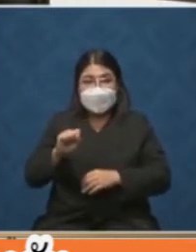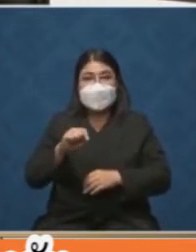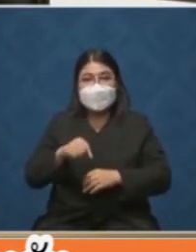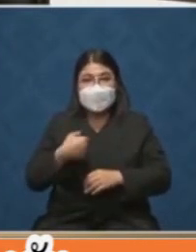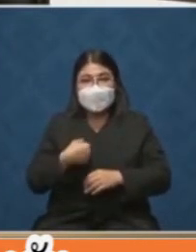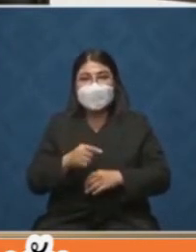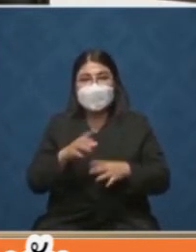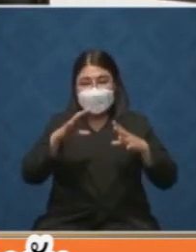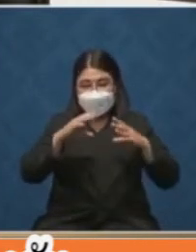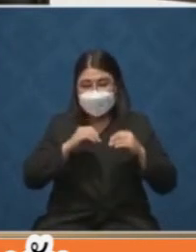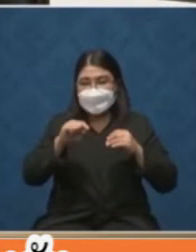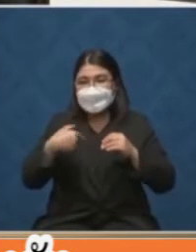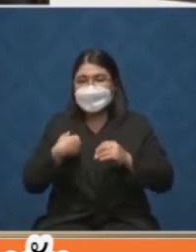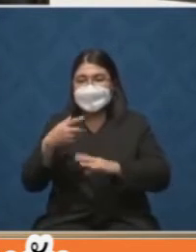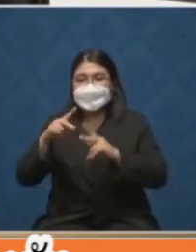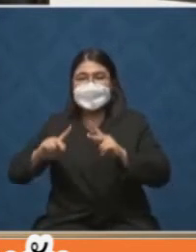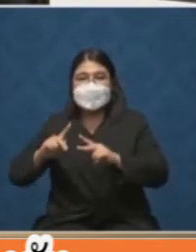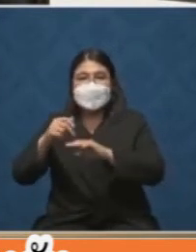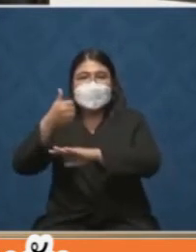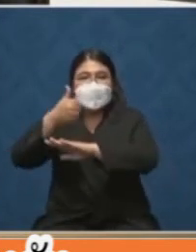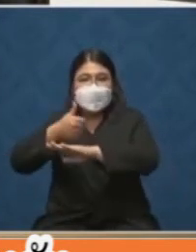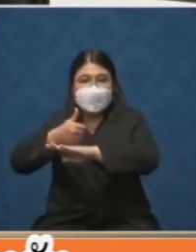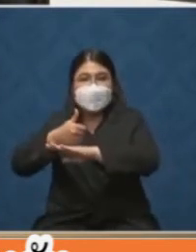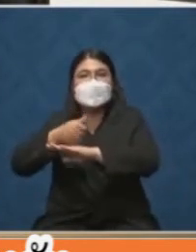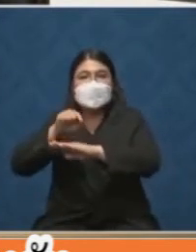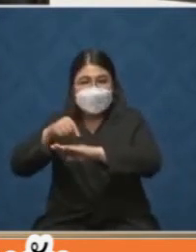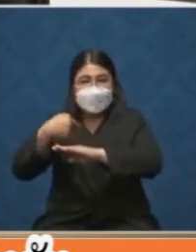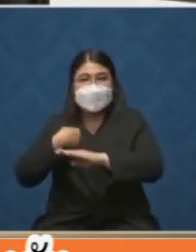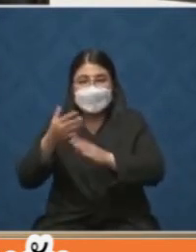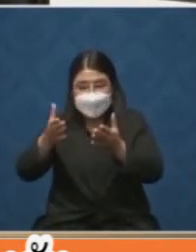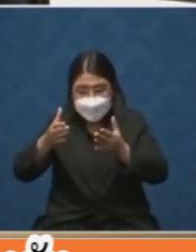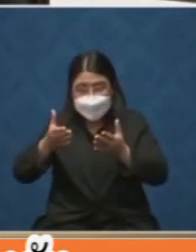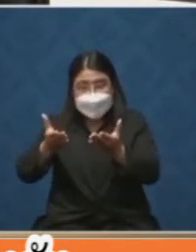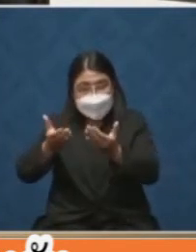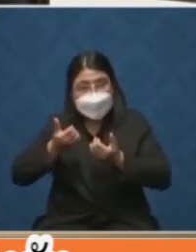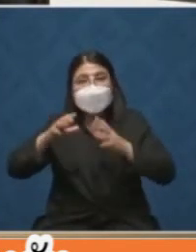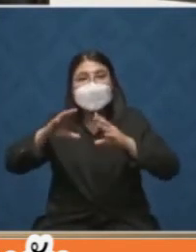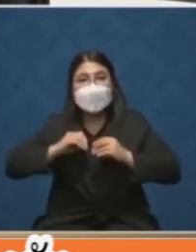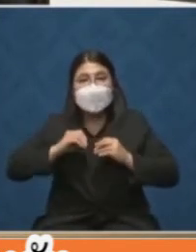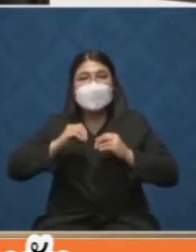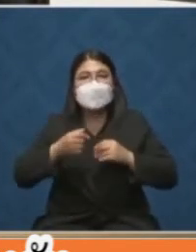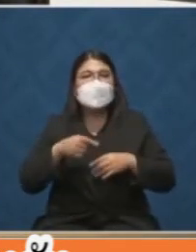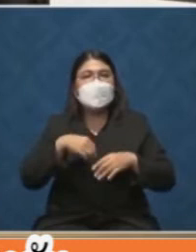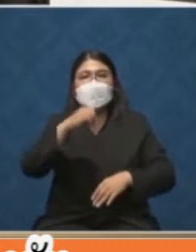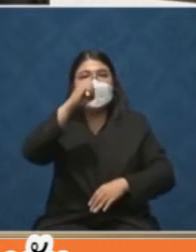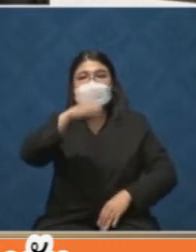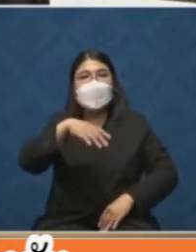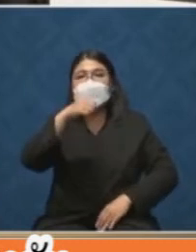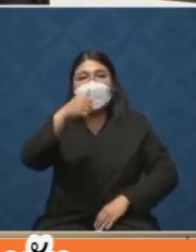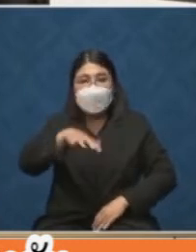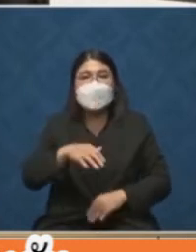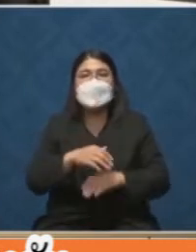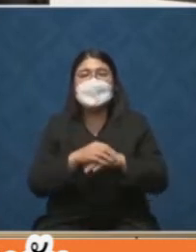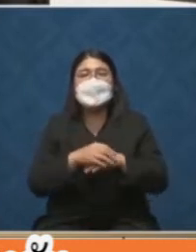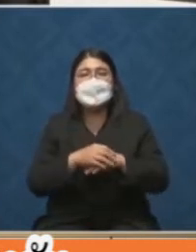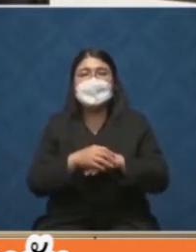พาในครั้นี้ ตามพ.บ.ประามติั มาตักาวงเล kasih 4ถ้ารัฐสพาใหควเหชอบแล้ว ข